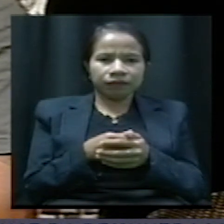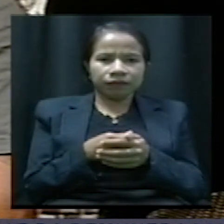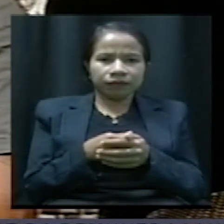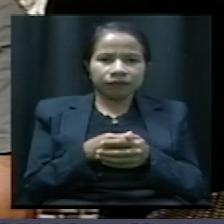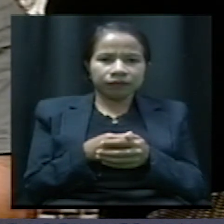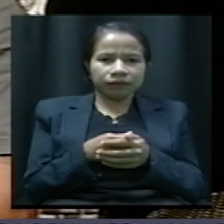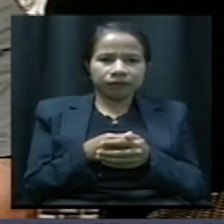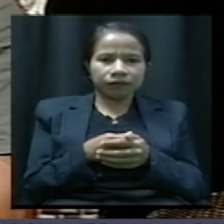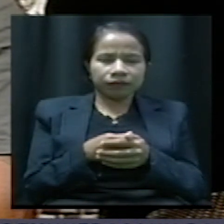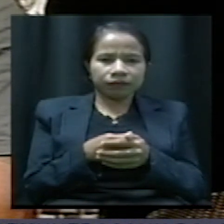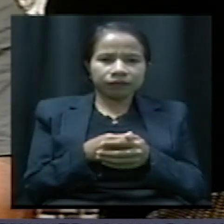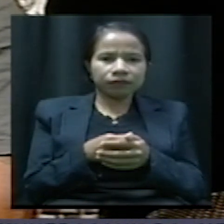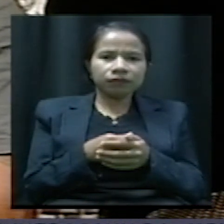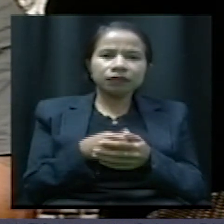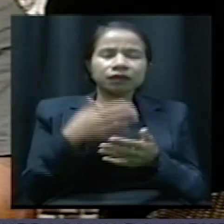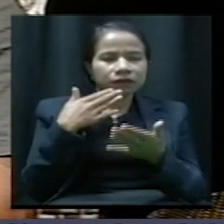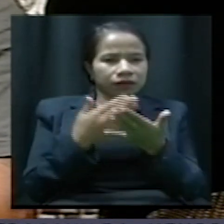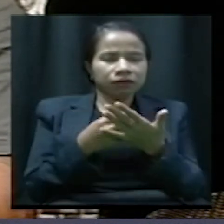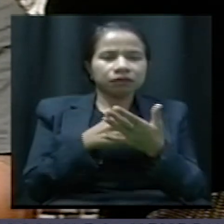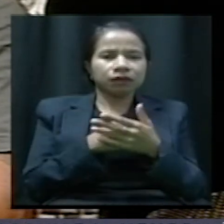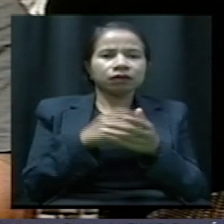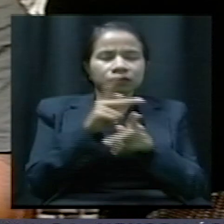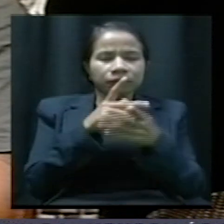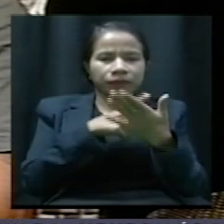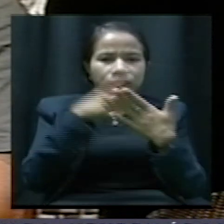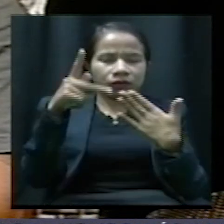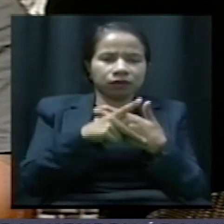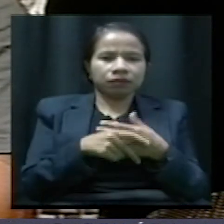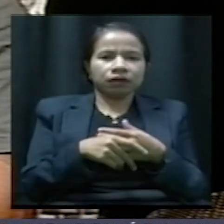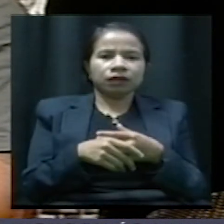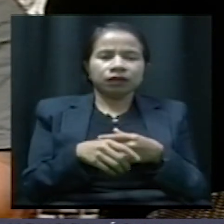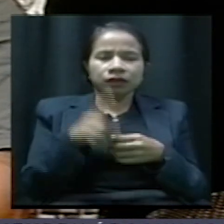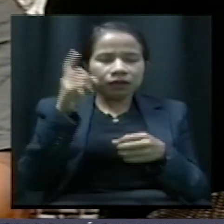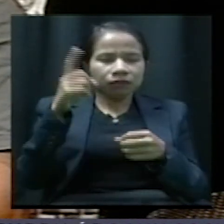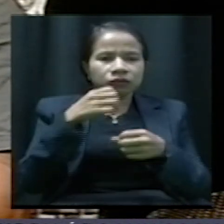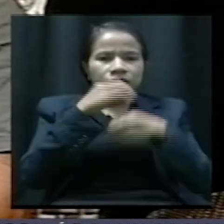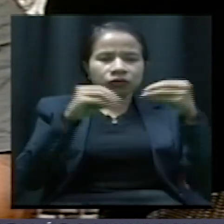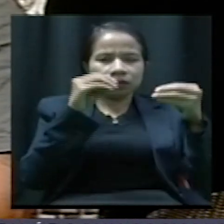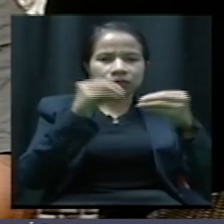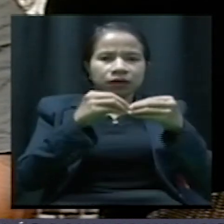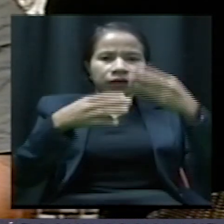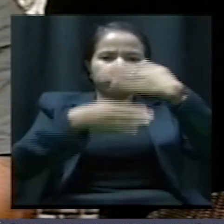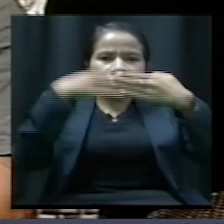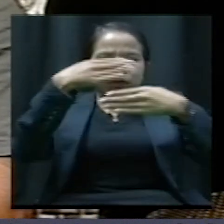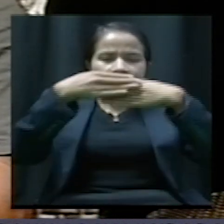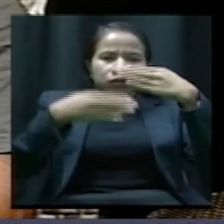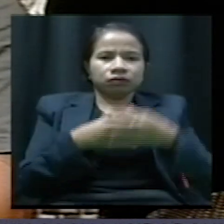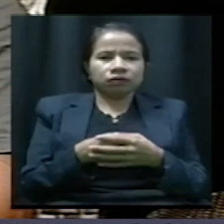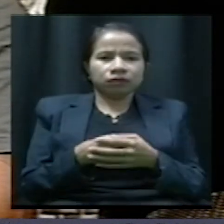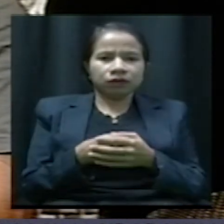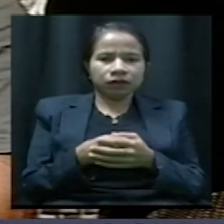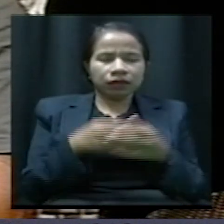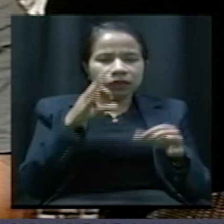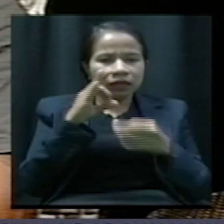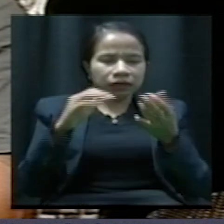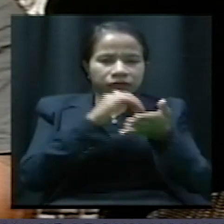komfortabel ona ta sigura programa serne idamos infrastruktura nerasik ita tene katak